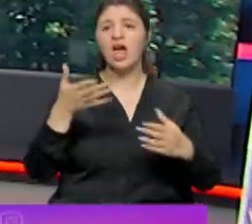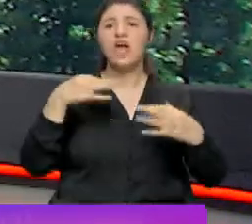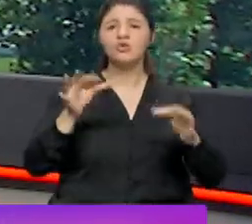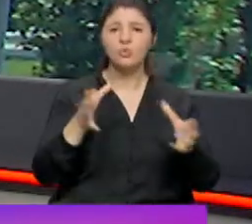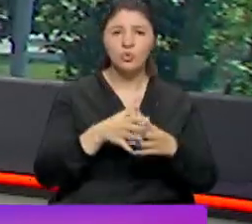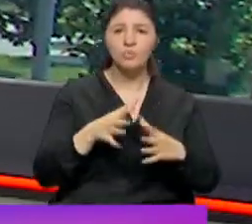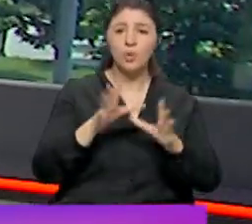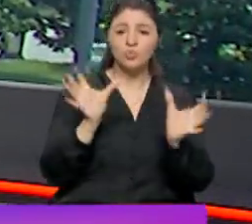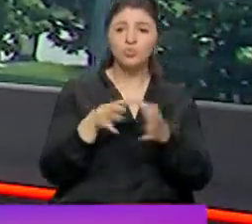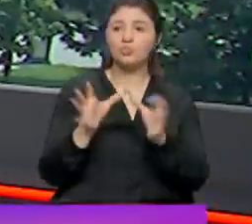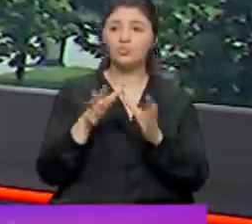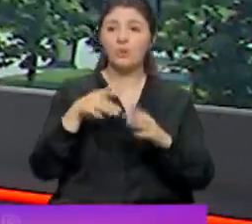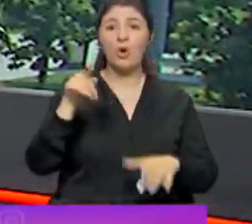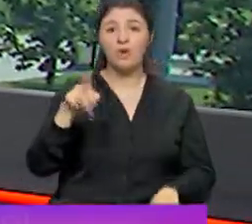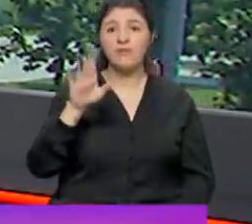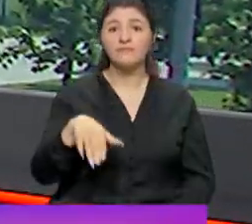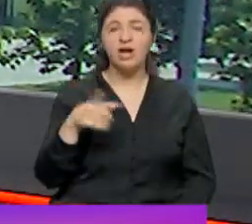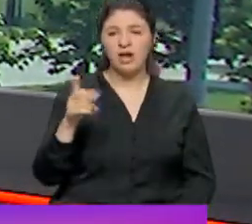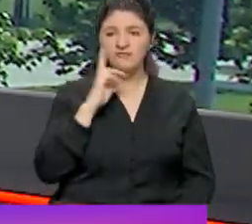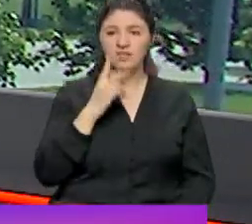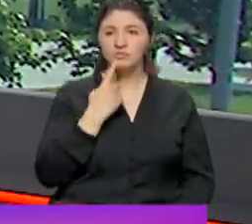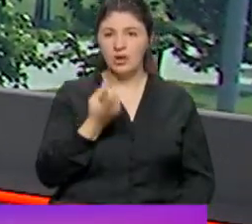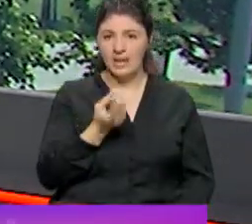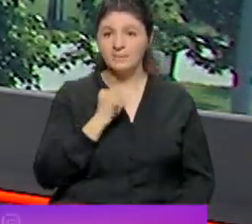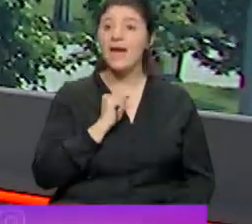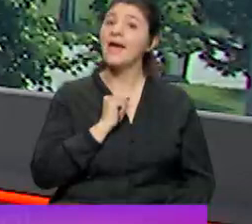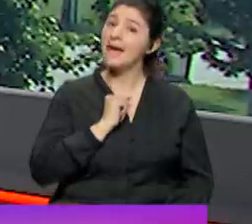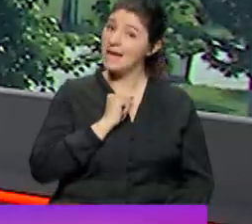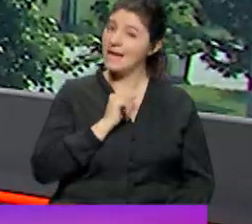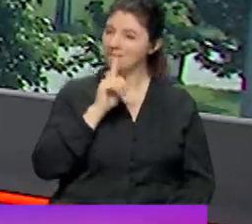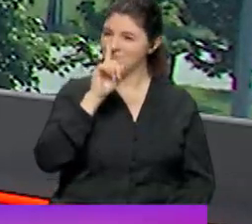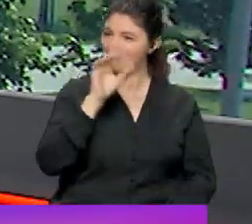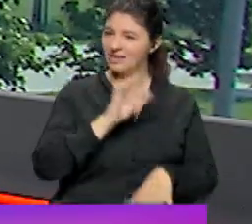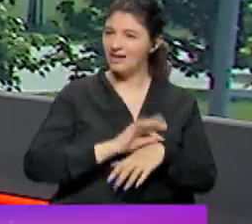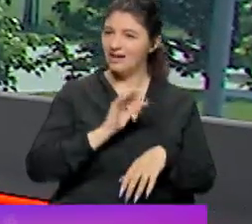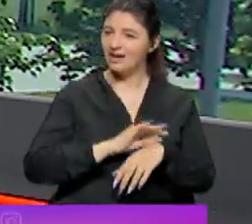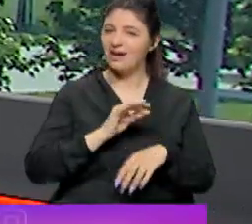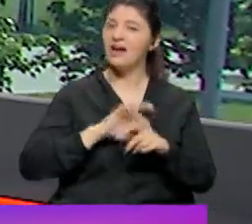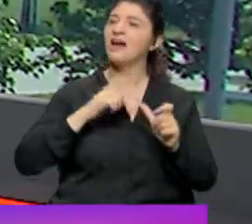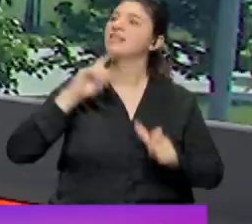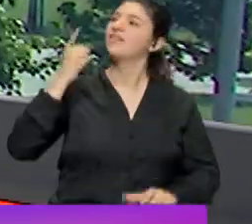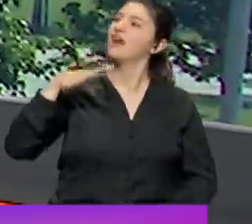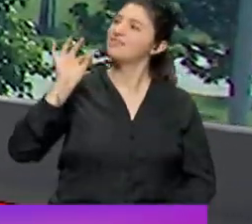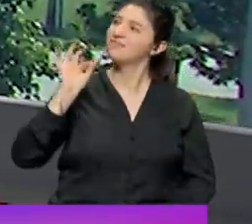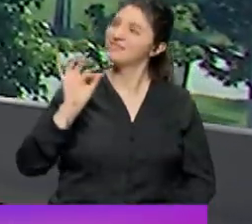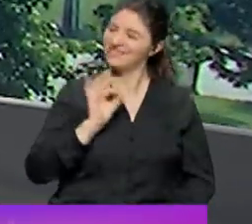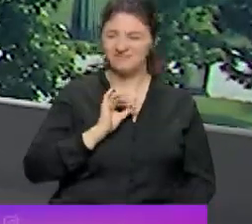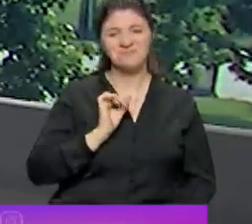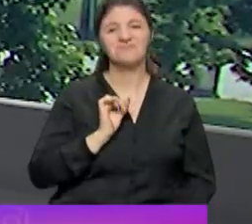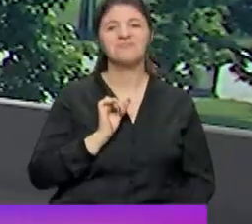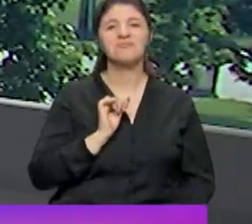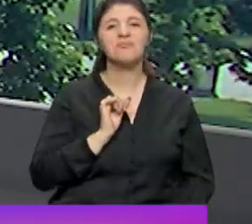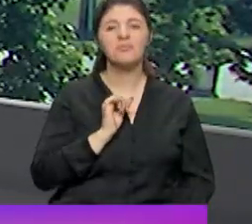grubuna kadar gruplarda orada var Efendim söyleyelim bir dakika Savaş hazır mısın